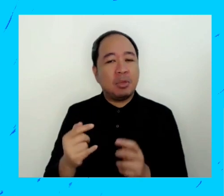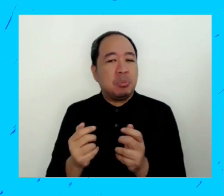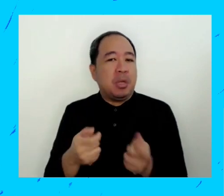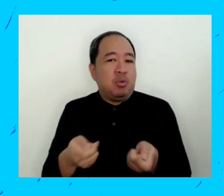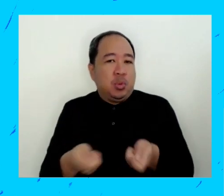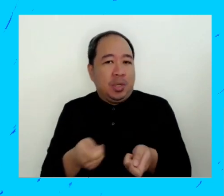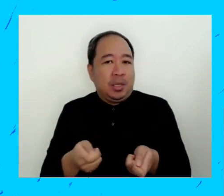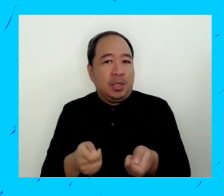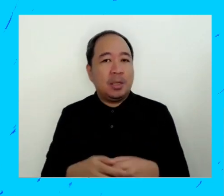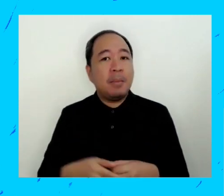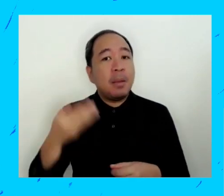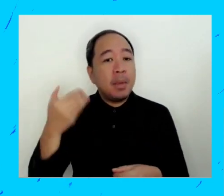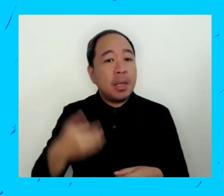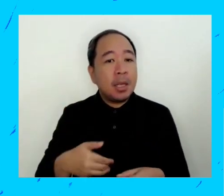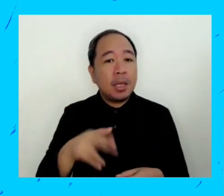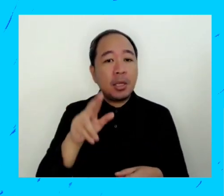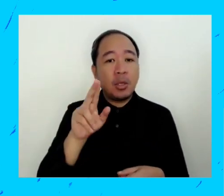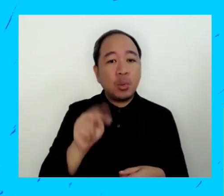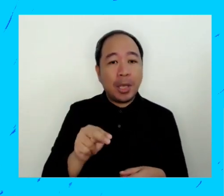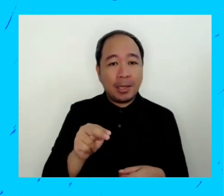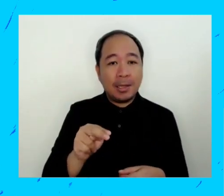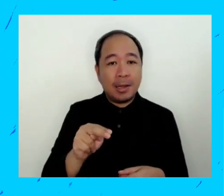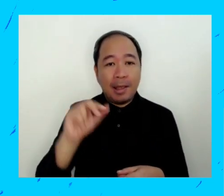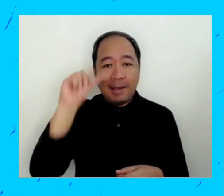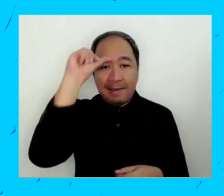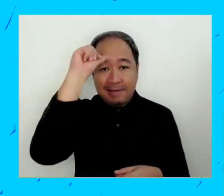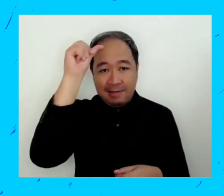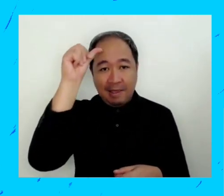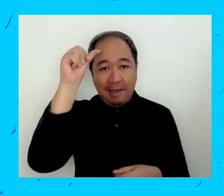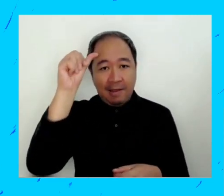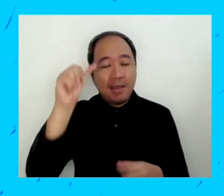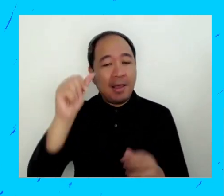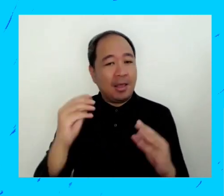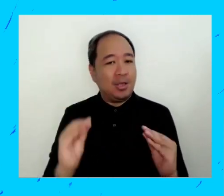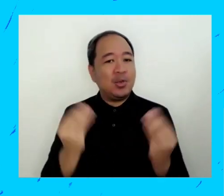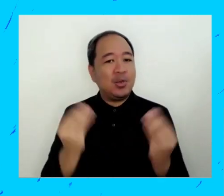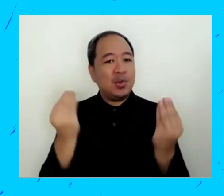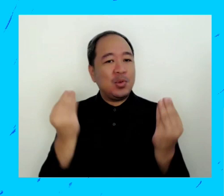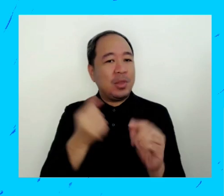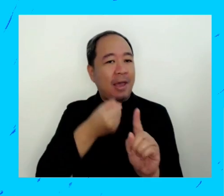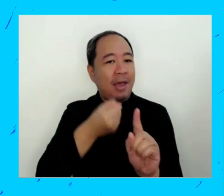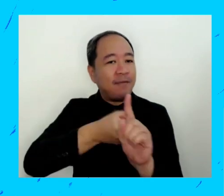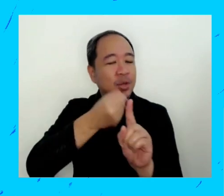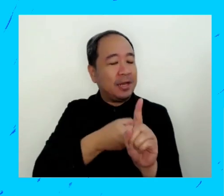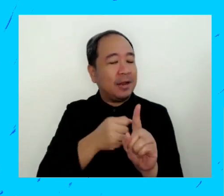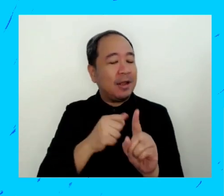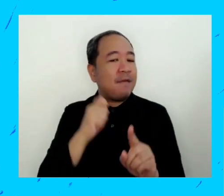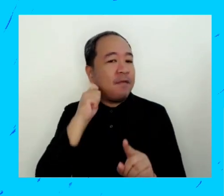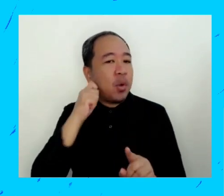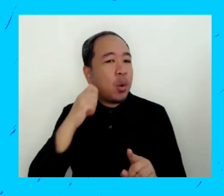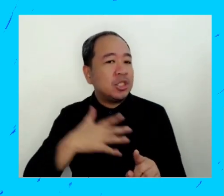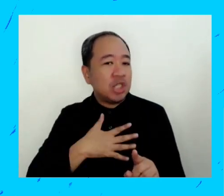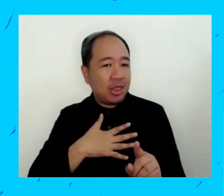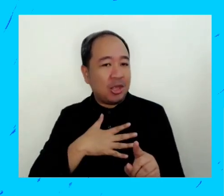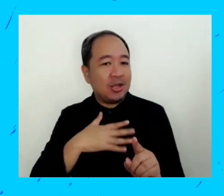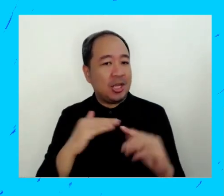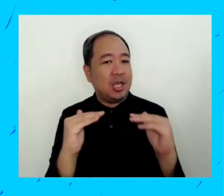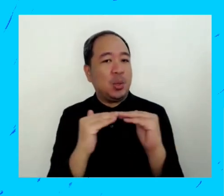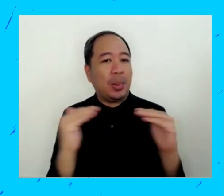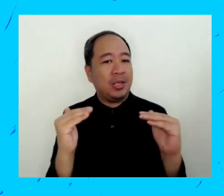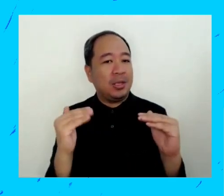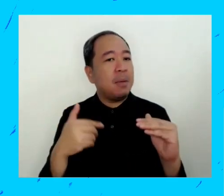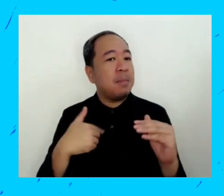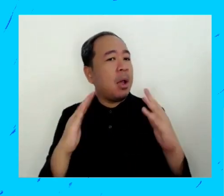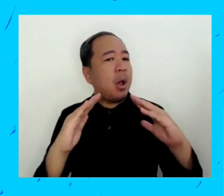co-modératrice et nous sommes ici justement pour parler sur la qualité de genre et les développements. Je suis ici à